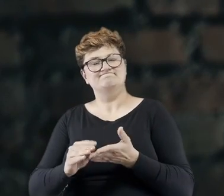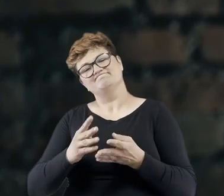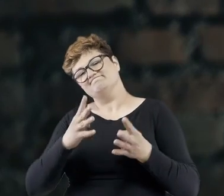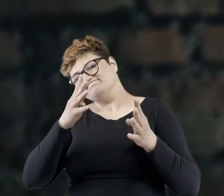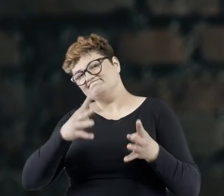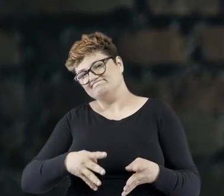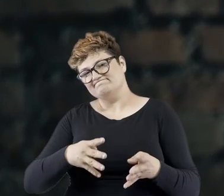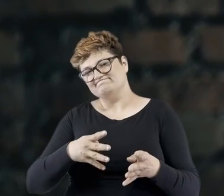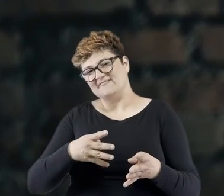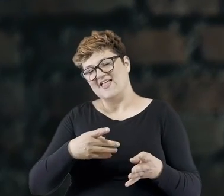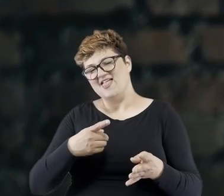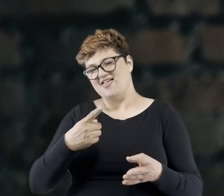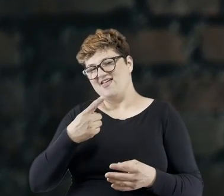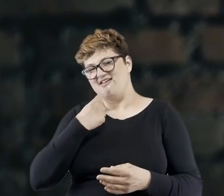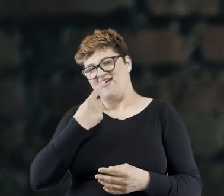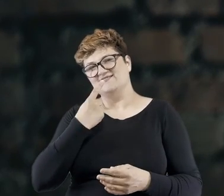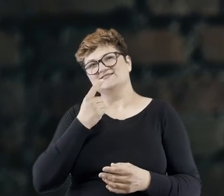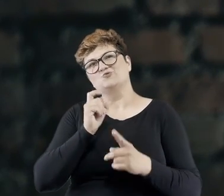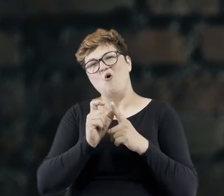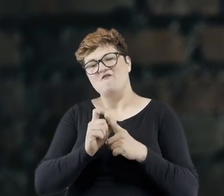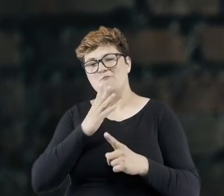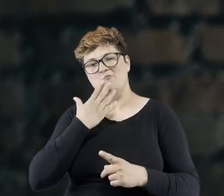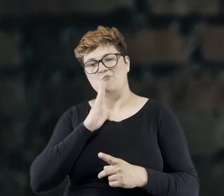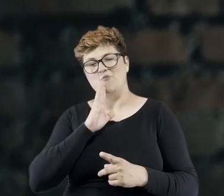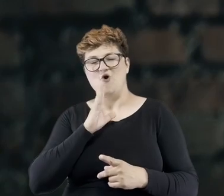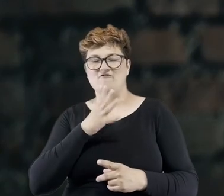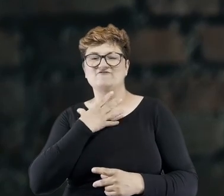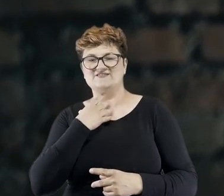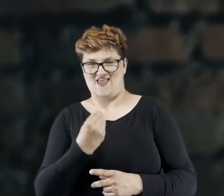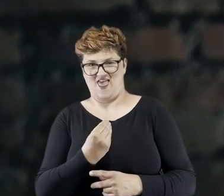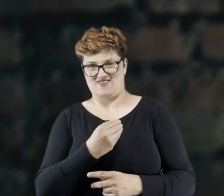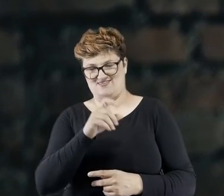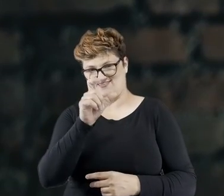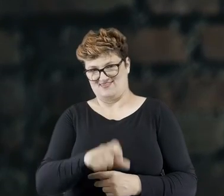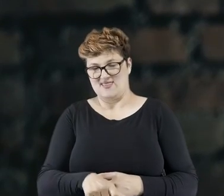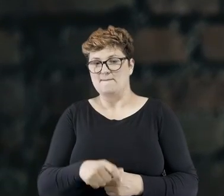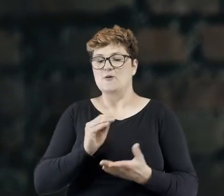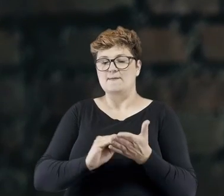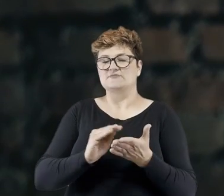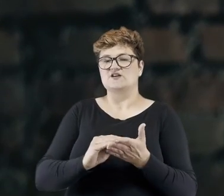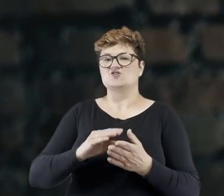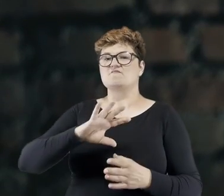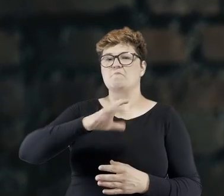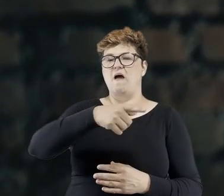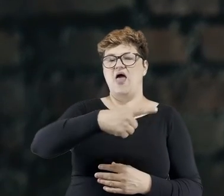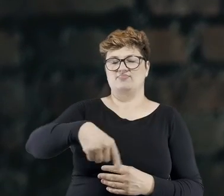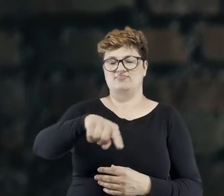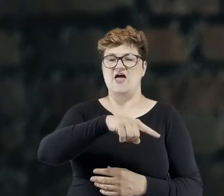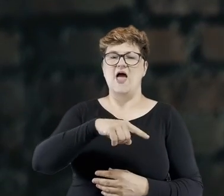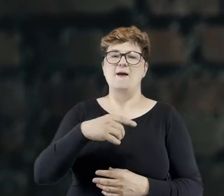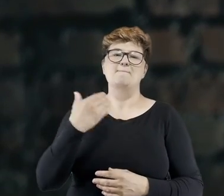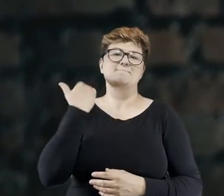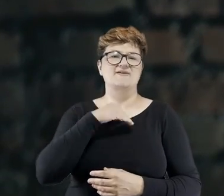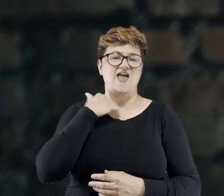bardzo, takim językiem przesyconym wstrętem do niego, bo napisała, że to była banda